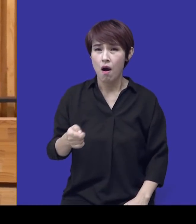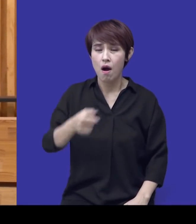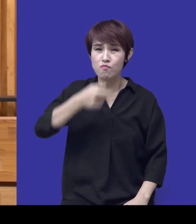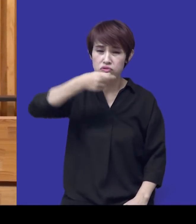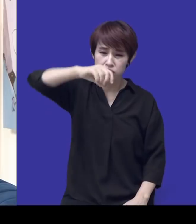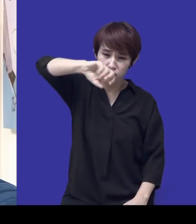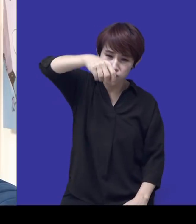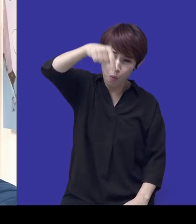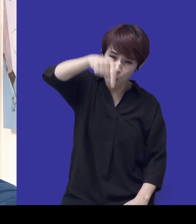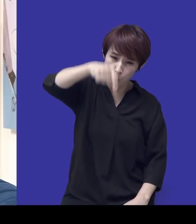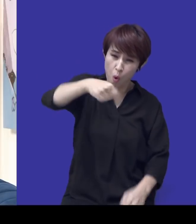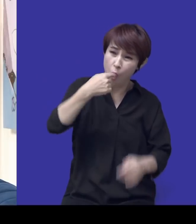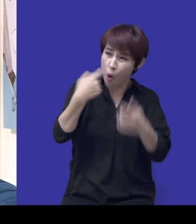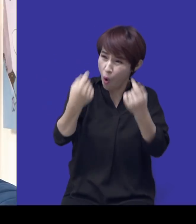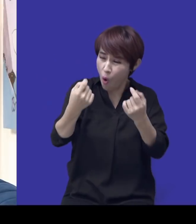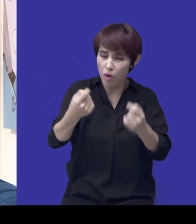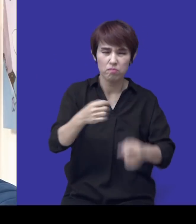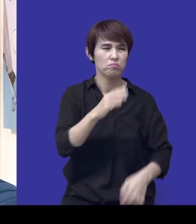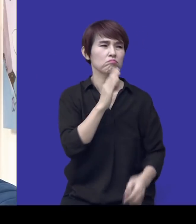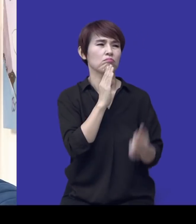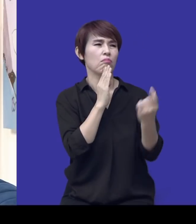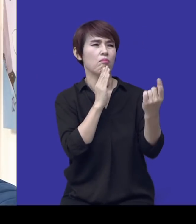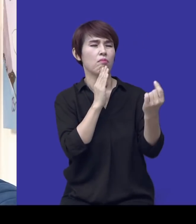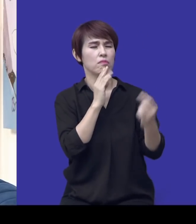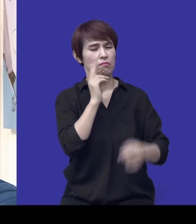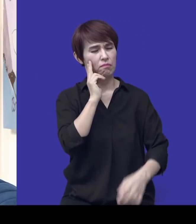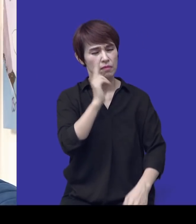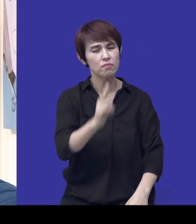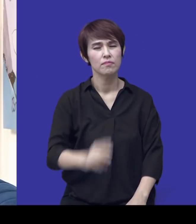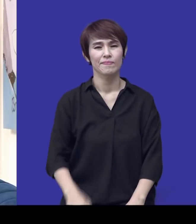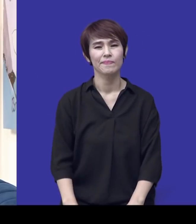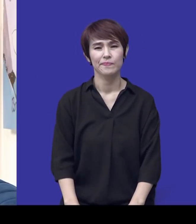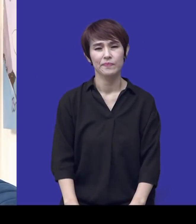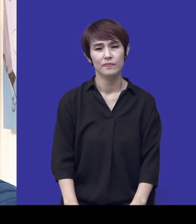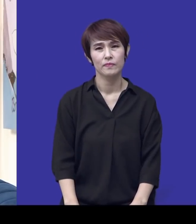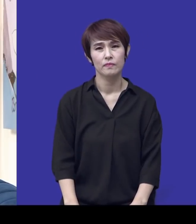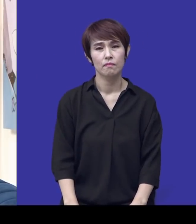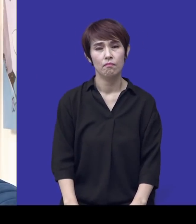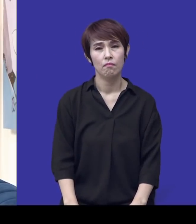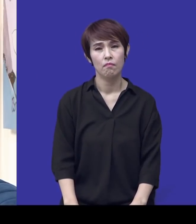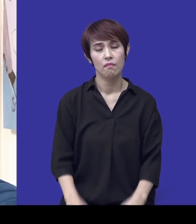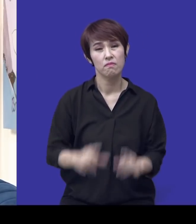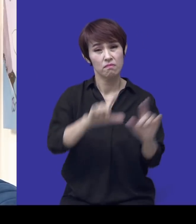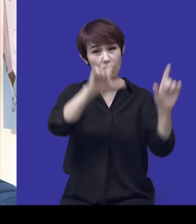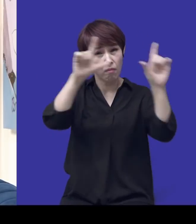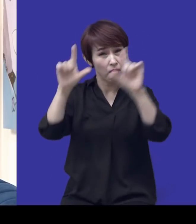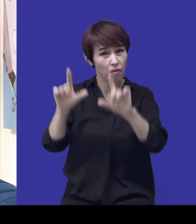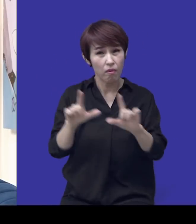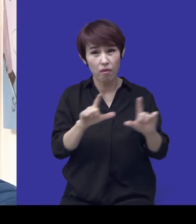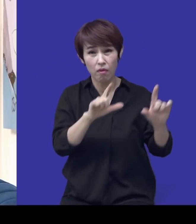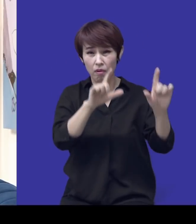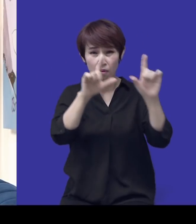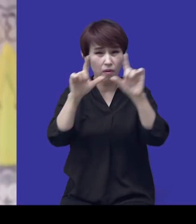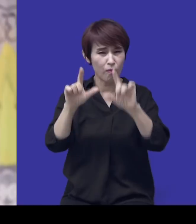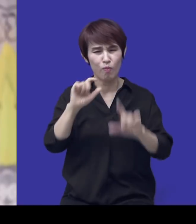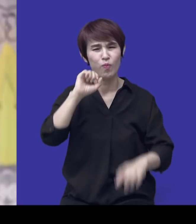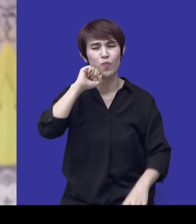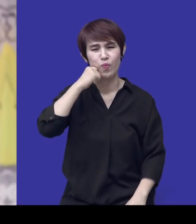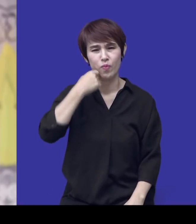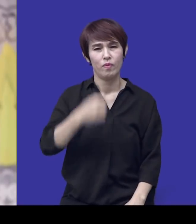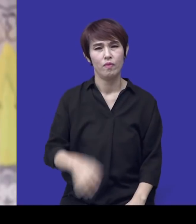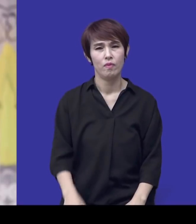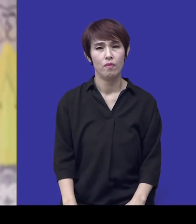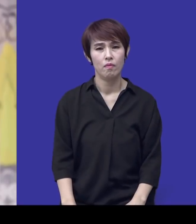틀어놨을 때처럼. 예, 정말 엄청 심했어요. 정말. 거의 일상생활이 못할 때 그래서 그때 제가